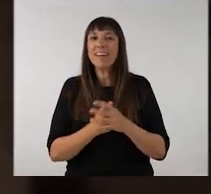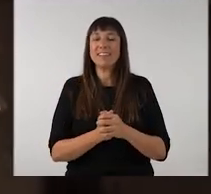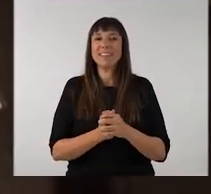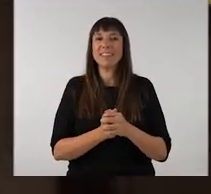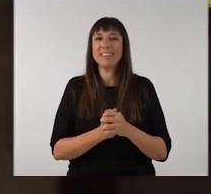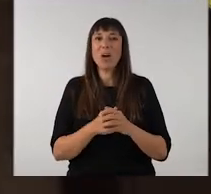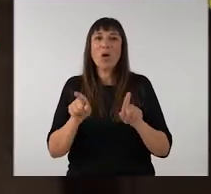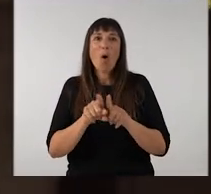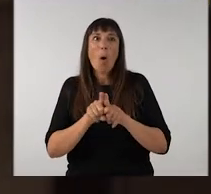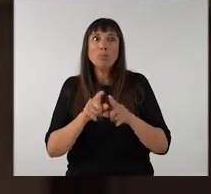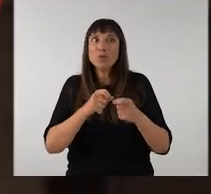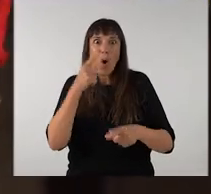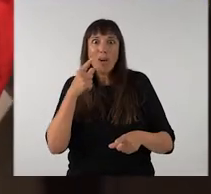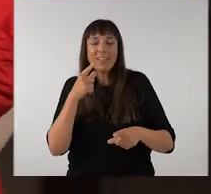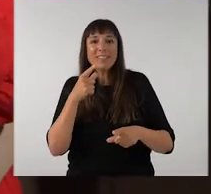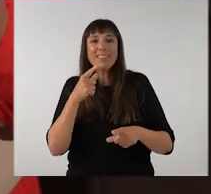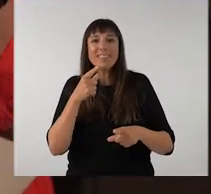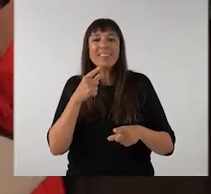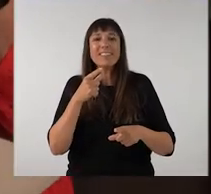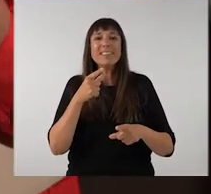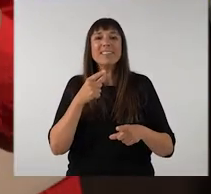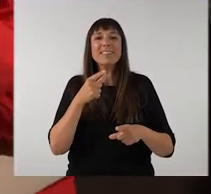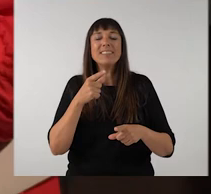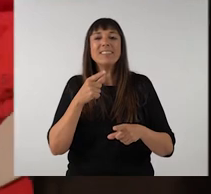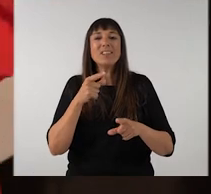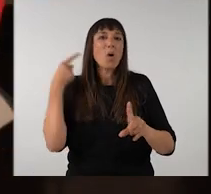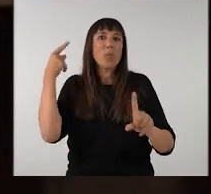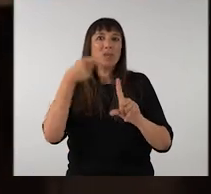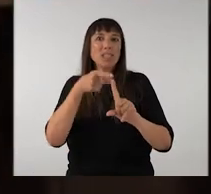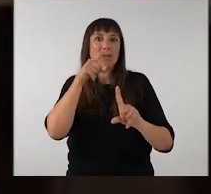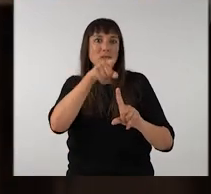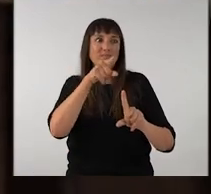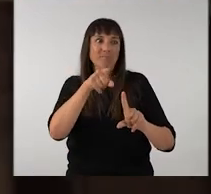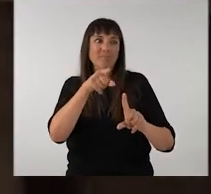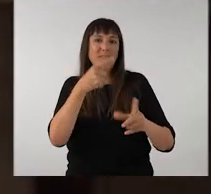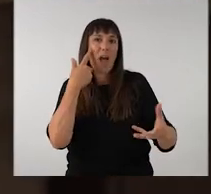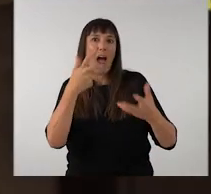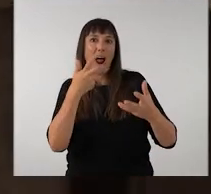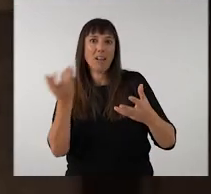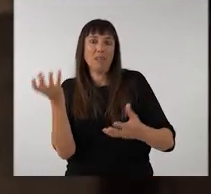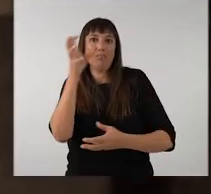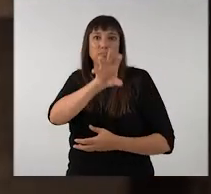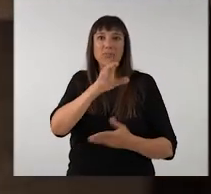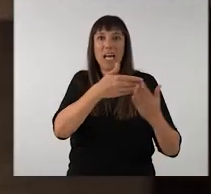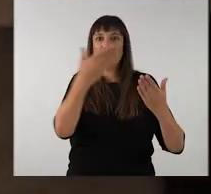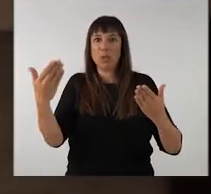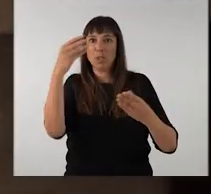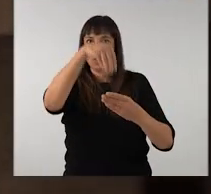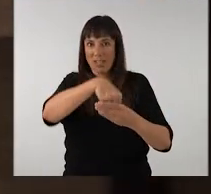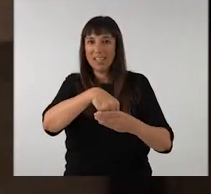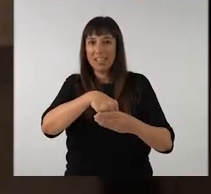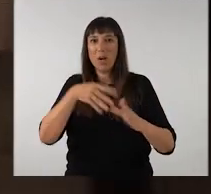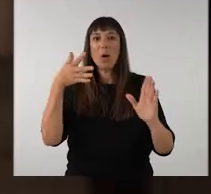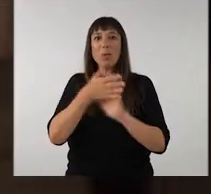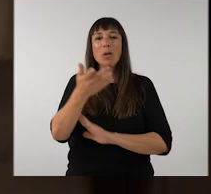diguem-ne, entre casual, fortuïta, que va portar a que aquesta peça es dugués a terme i pugui formar part de l'exposició. Perquè